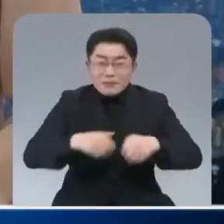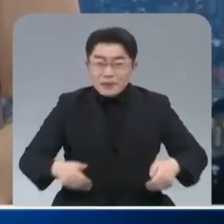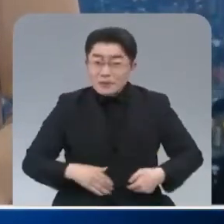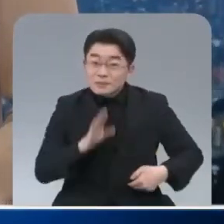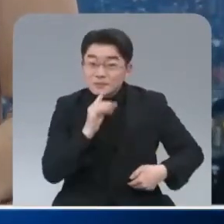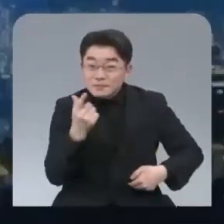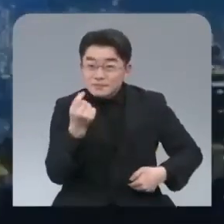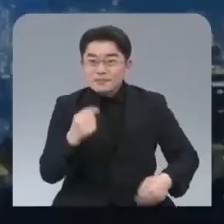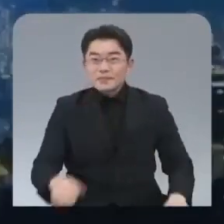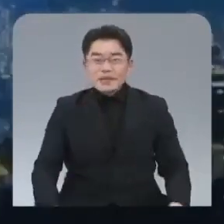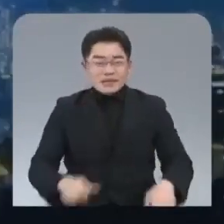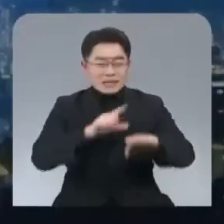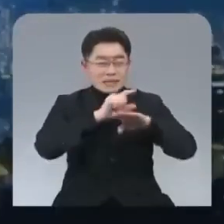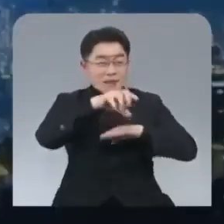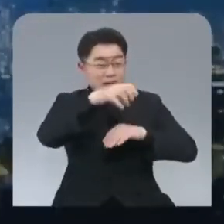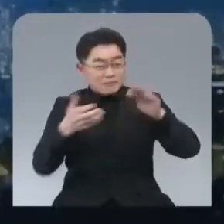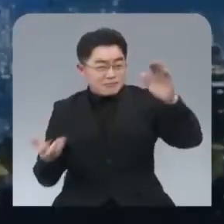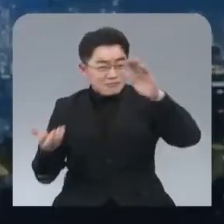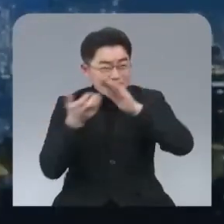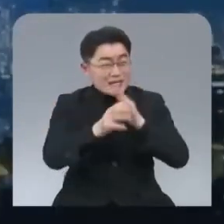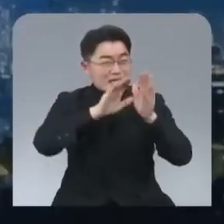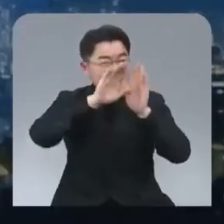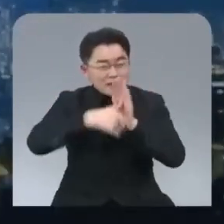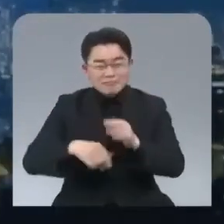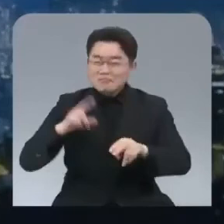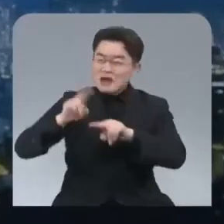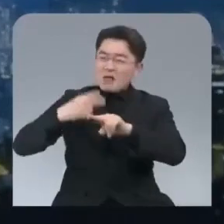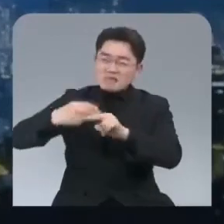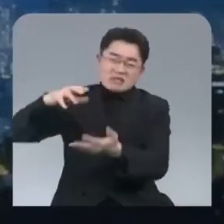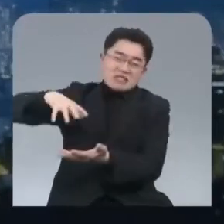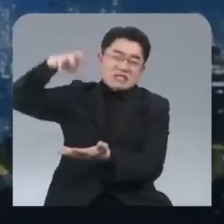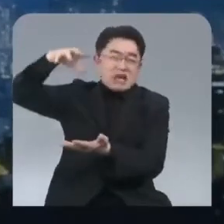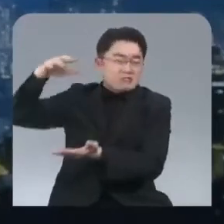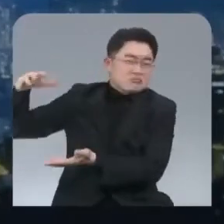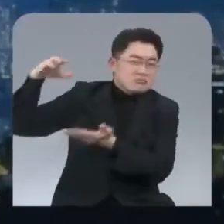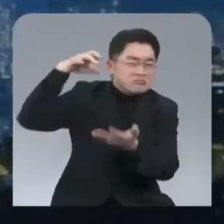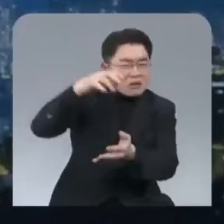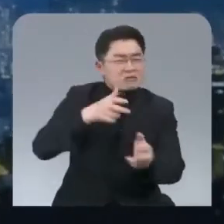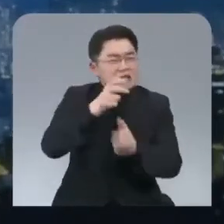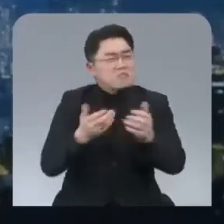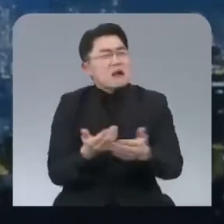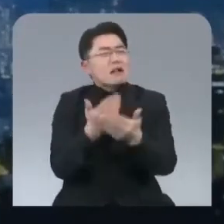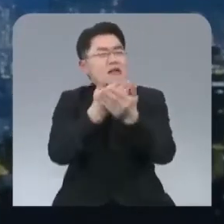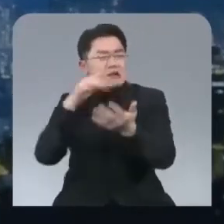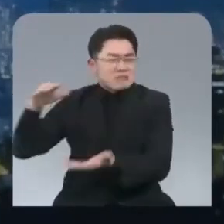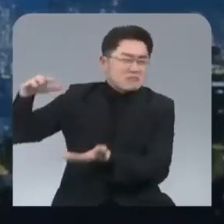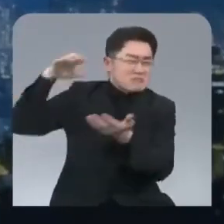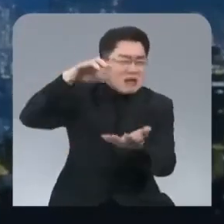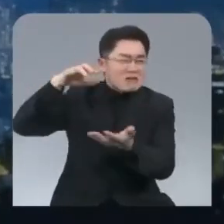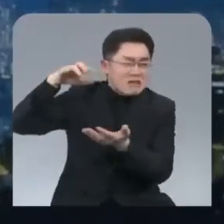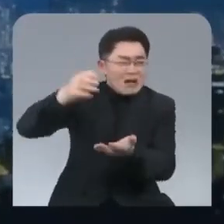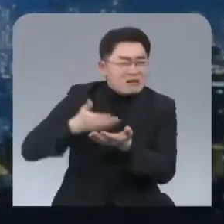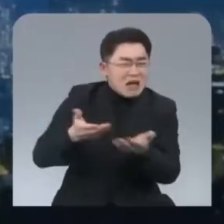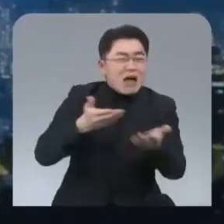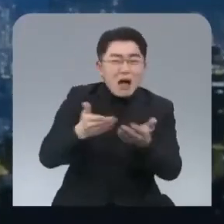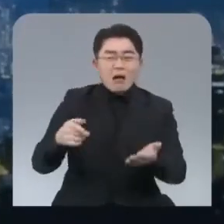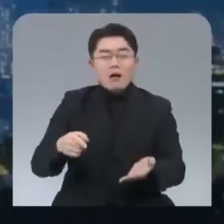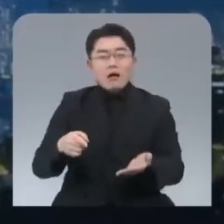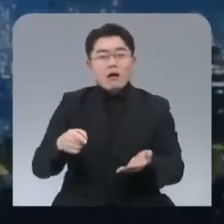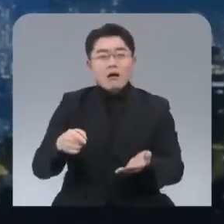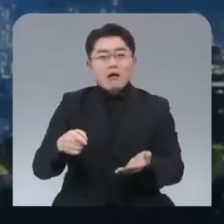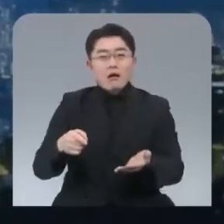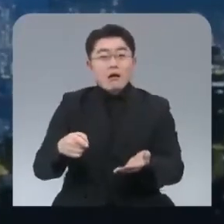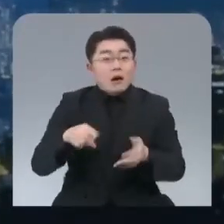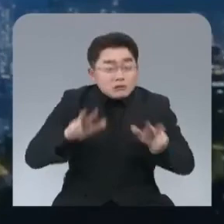방문할 때마다 마치 선물 보따리를 풀듯이 어떤 산업을 육성하겠다고 이런 식의 공약으로 는 이미 우리가 바다 등이 위기 경고 를